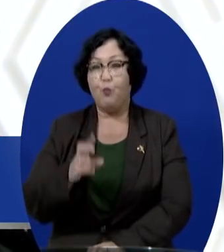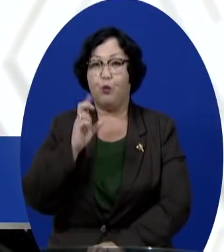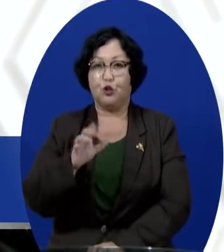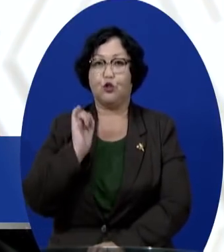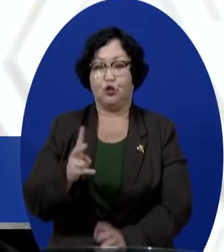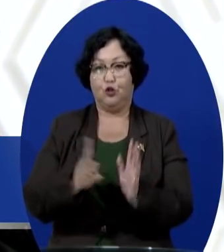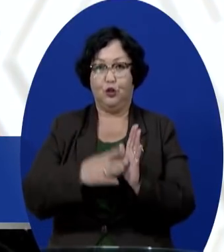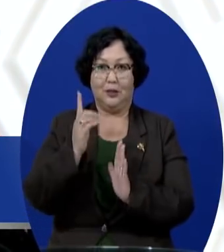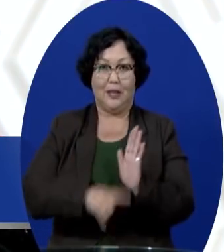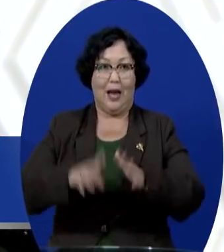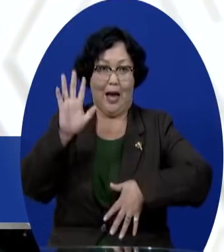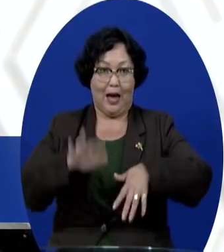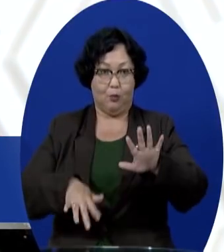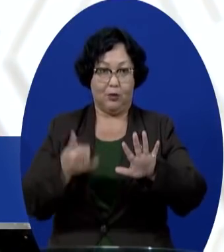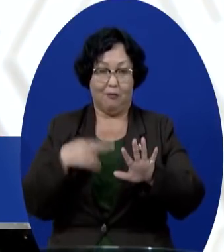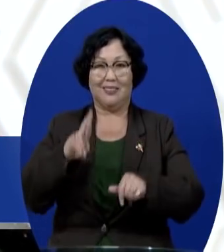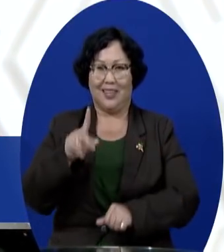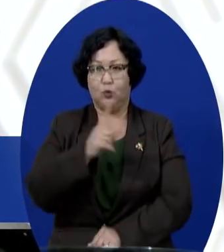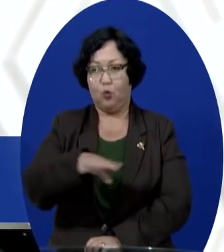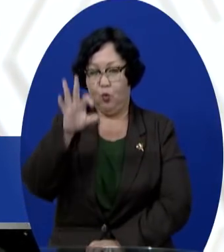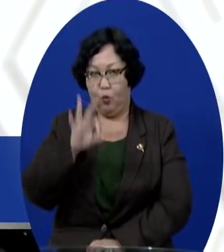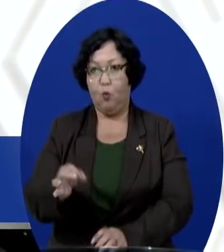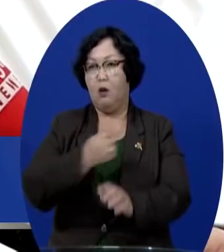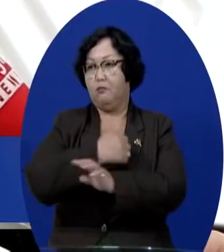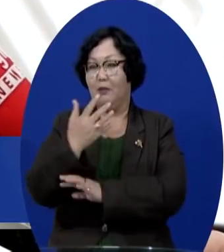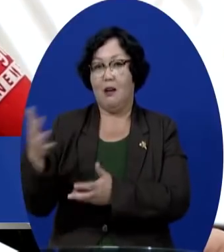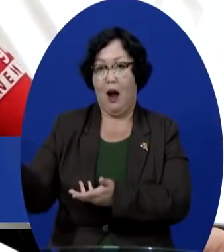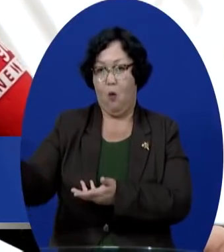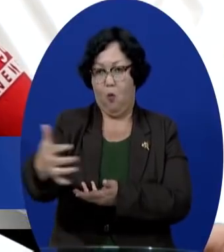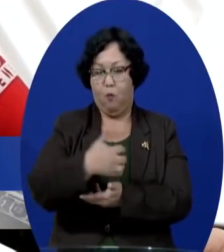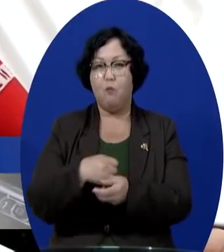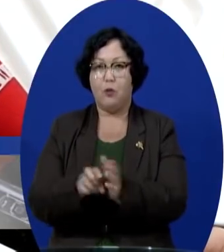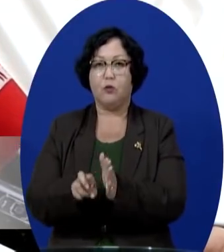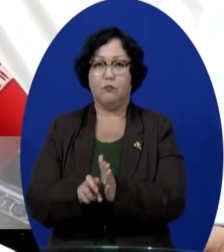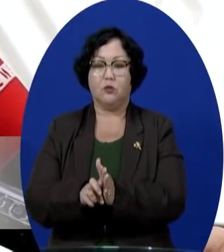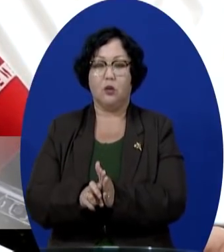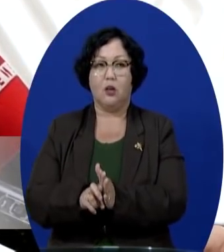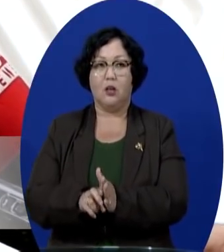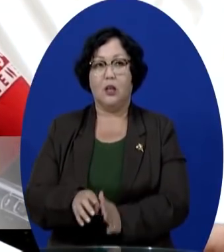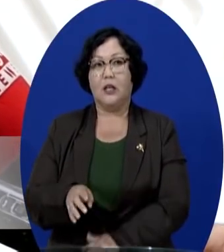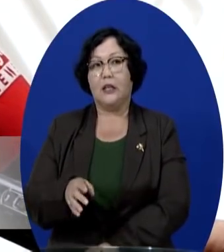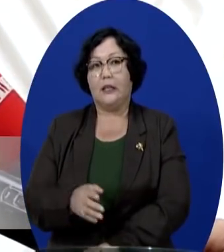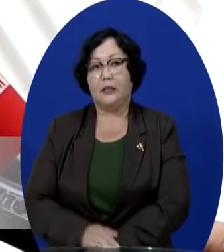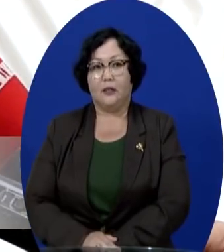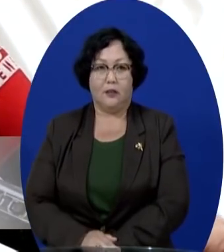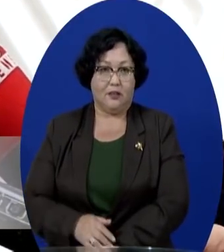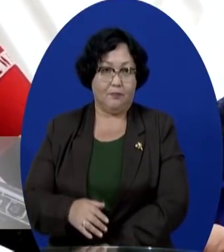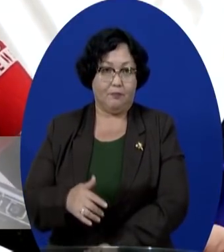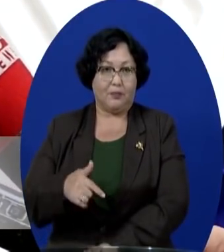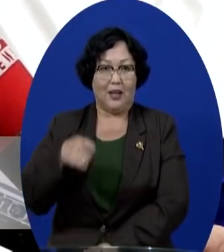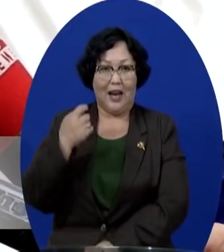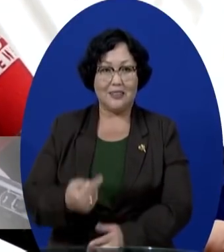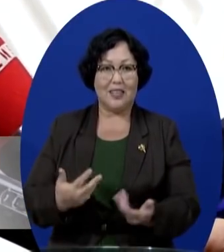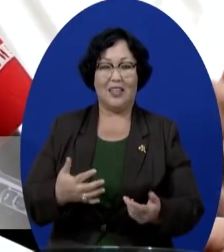сарын 15-наас ургац хураалтын ажил эхлээд жигдрээд явна. Урд хил дээр ерөнхийдөө бас гацалт үүссэн байгаа мэдээж одоо